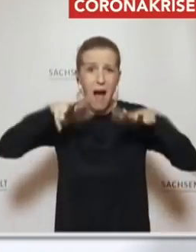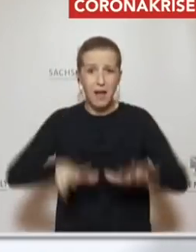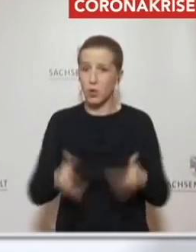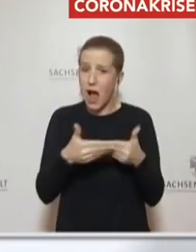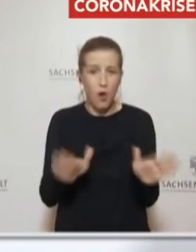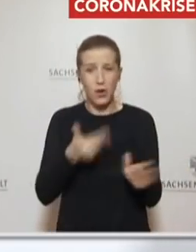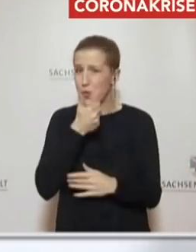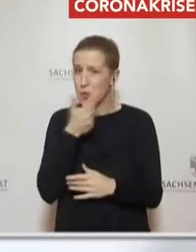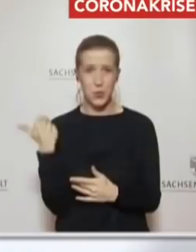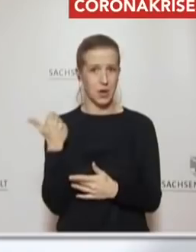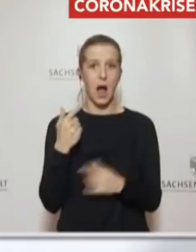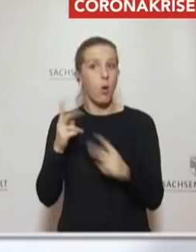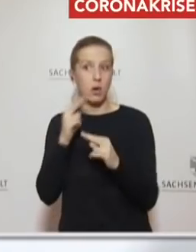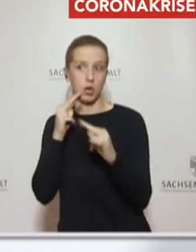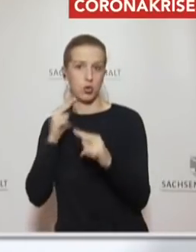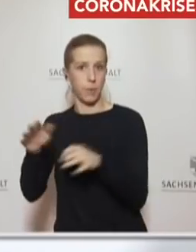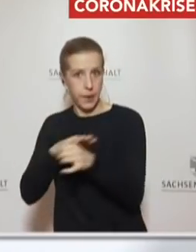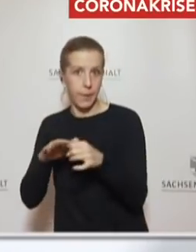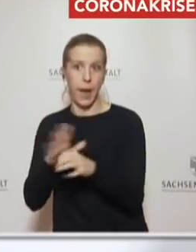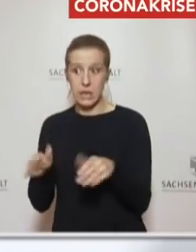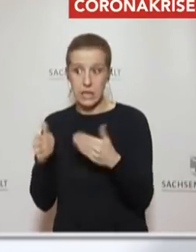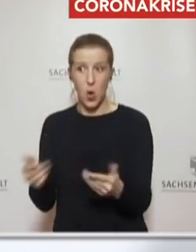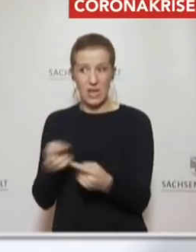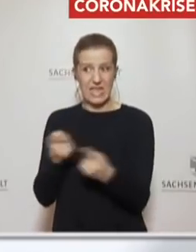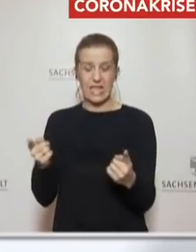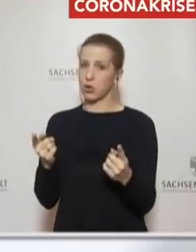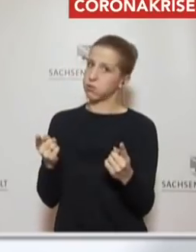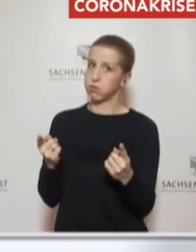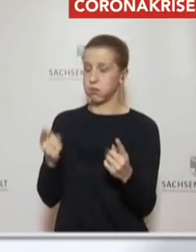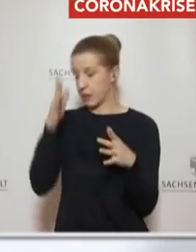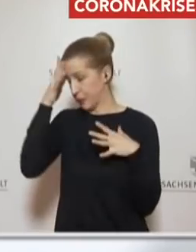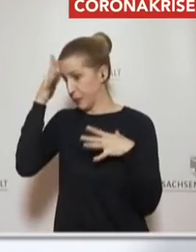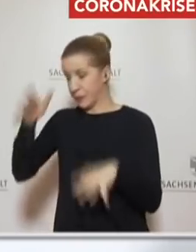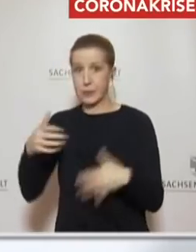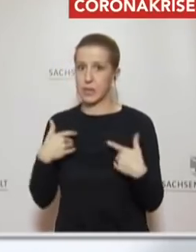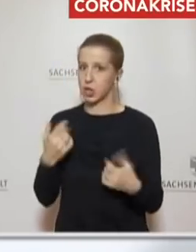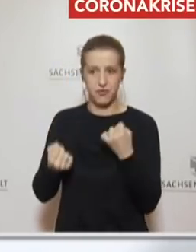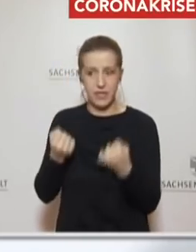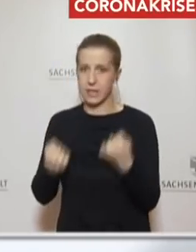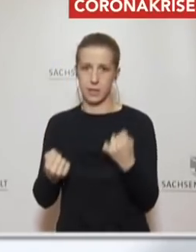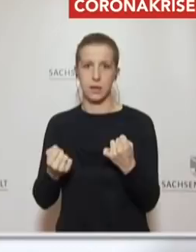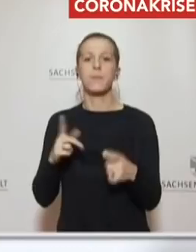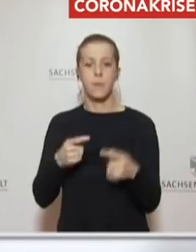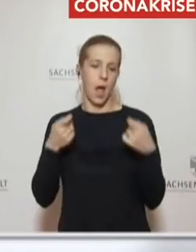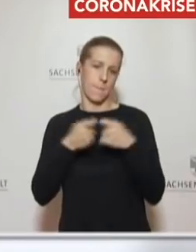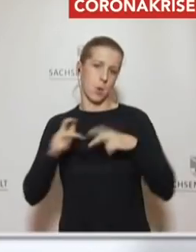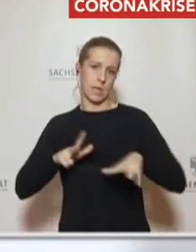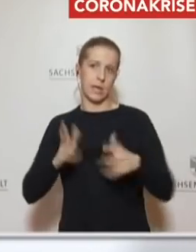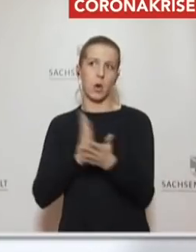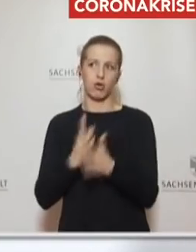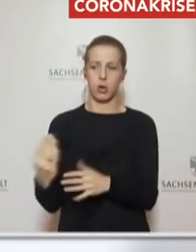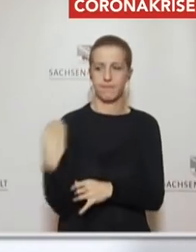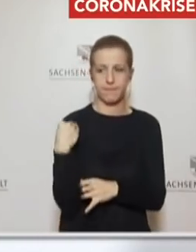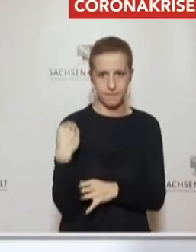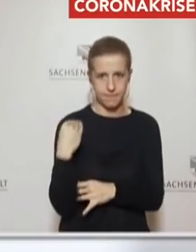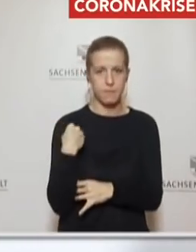mehr. Aber auch im Gastronomiebereich wird es an vielen Stellen eng. Da hat uns die Bundesregierung zugesagt und das haben wir auch eingefordert,